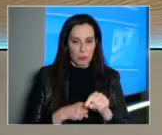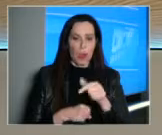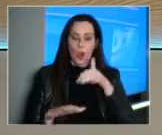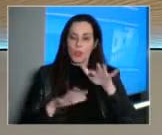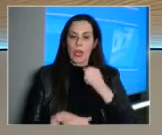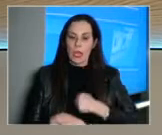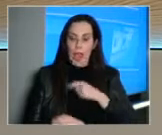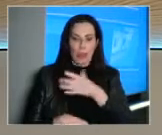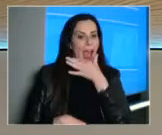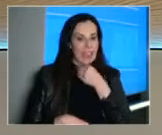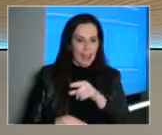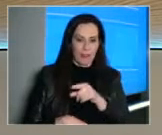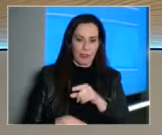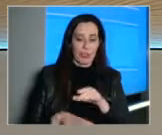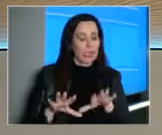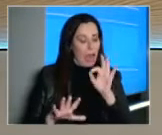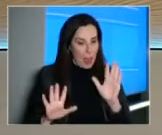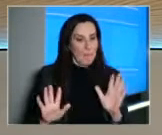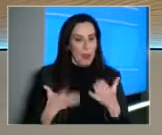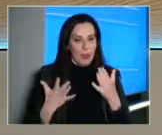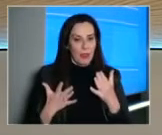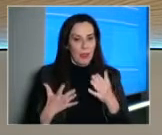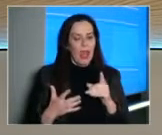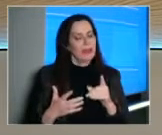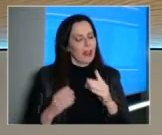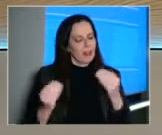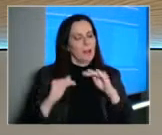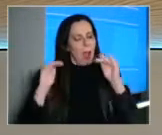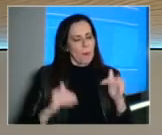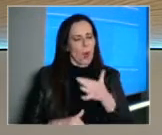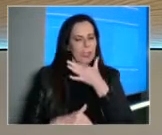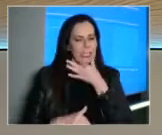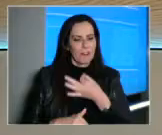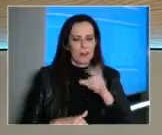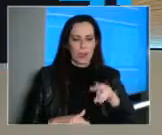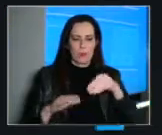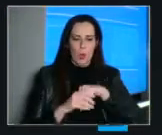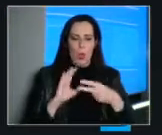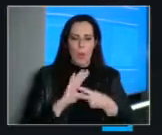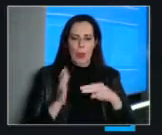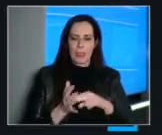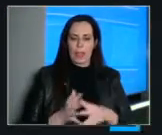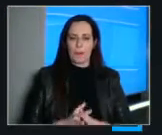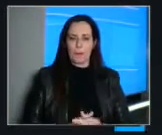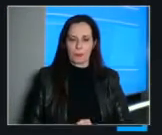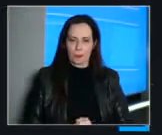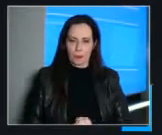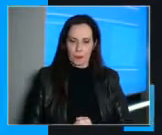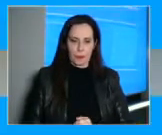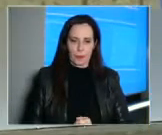ראש הממשלה היפה יגלה במהירות את הפנים הפחות יפות של הפוליטיקה.